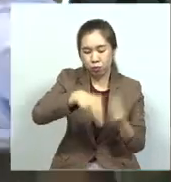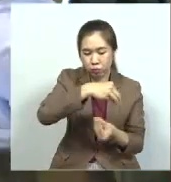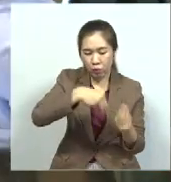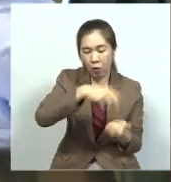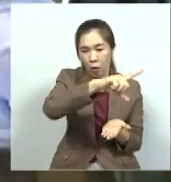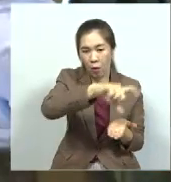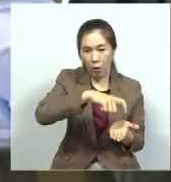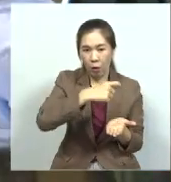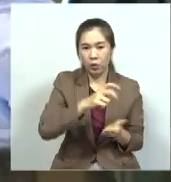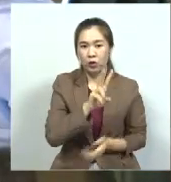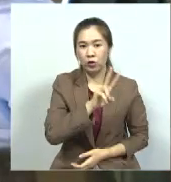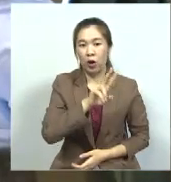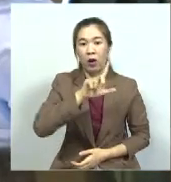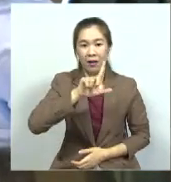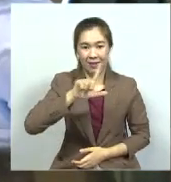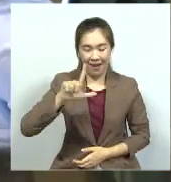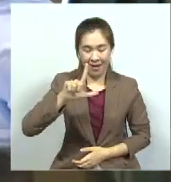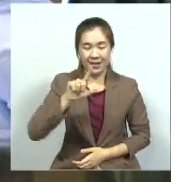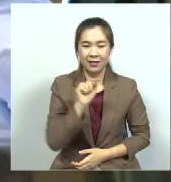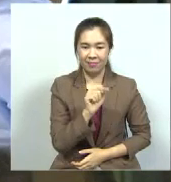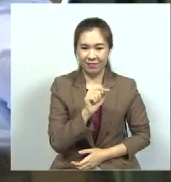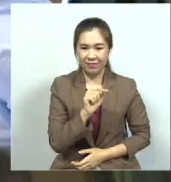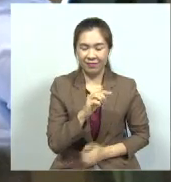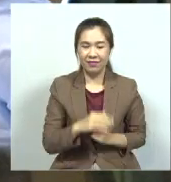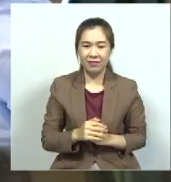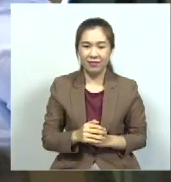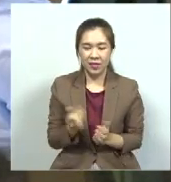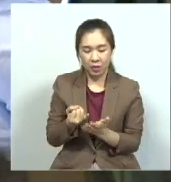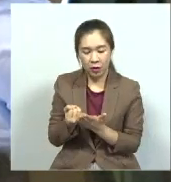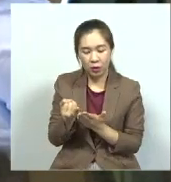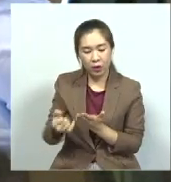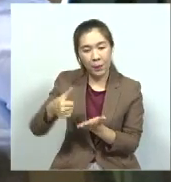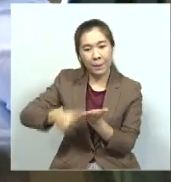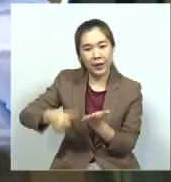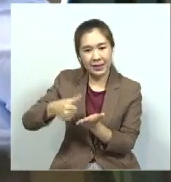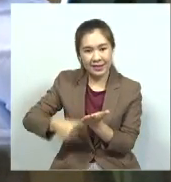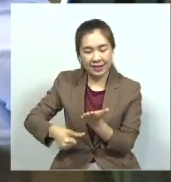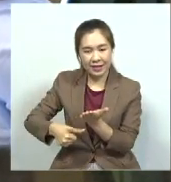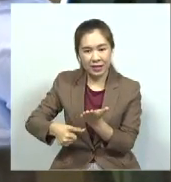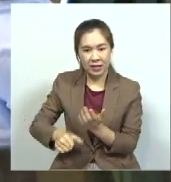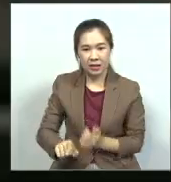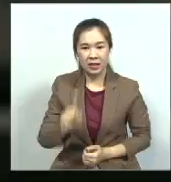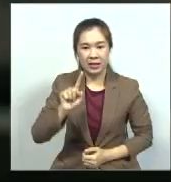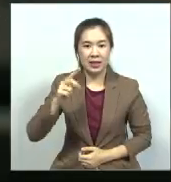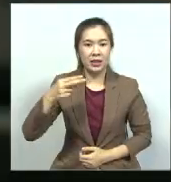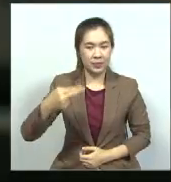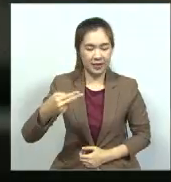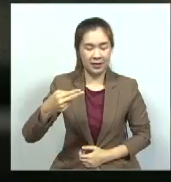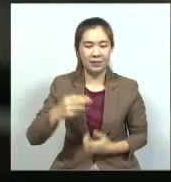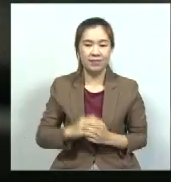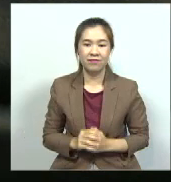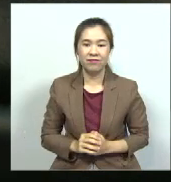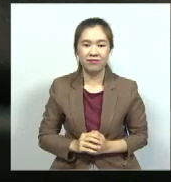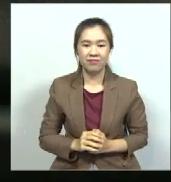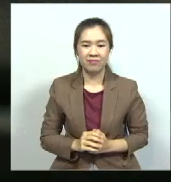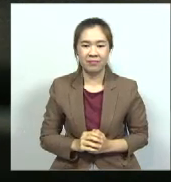โอนเงินเกิน2ล้านบาทตามที่กฎหมายกำหนดก็จะเท่ากับว่าคุณผู้ชมเนี่ยจะเสียภาษีเพียง 10,000 บาทเท่านั้น